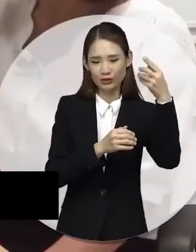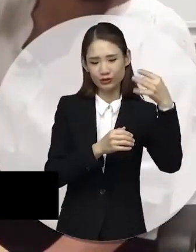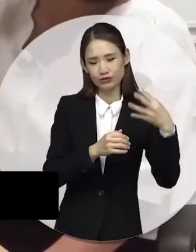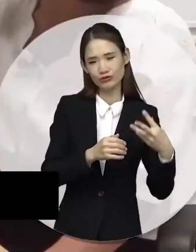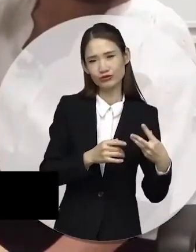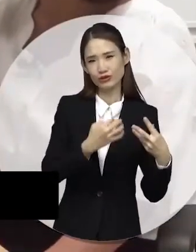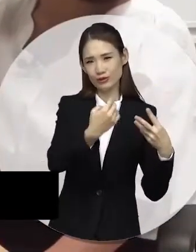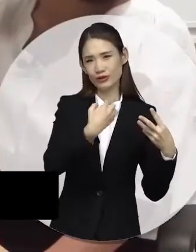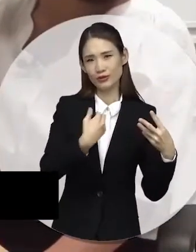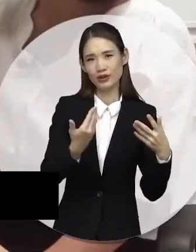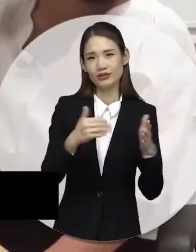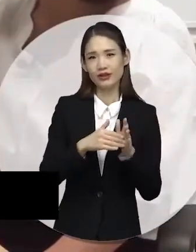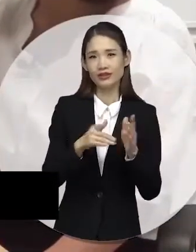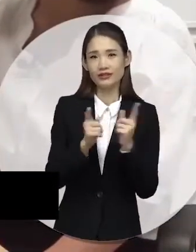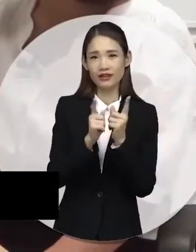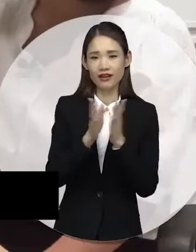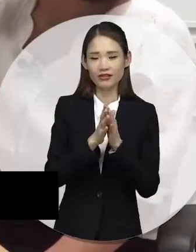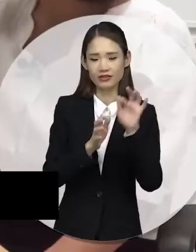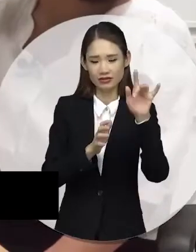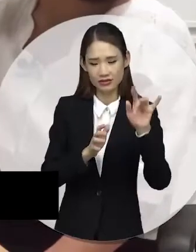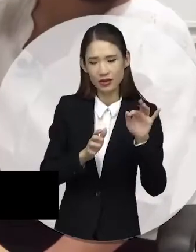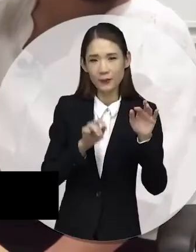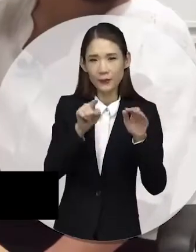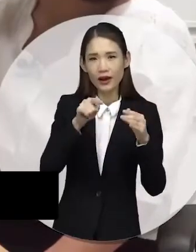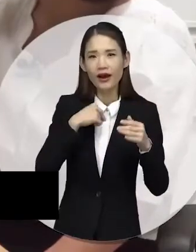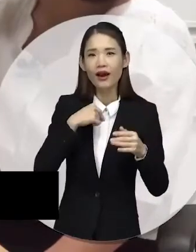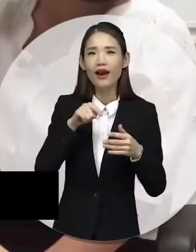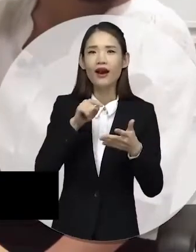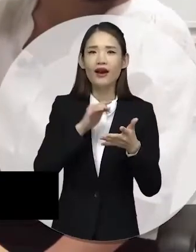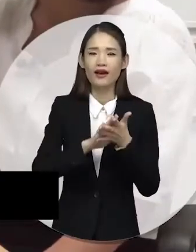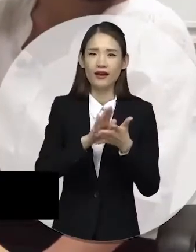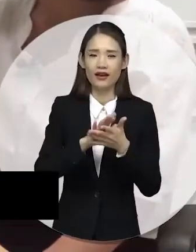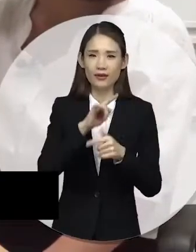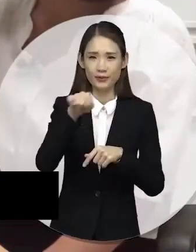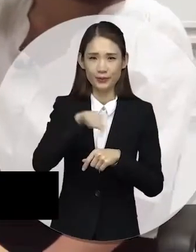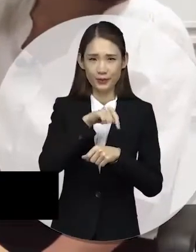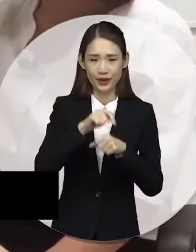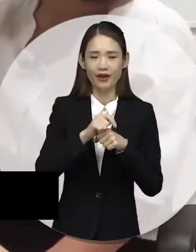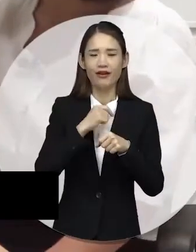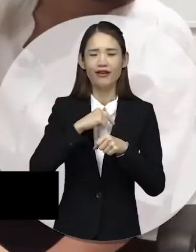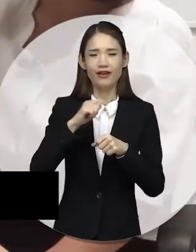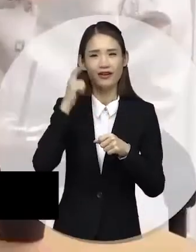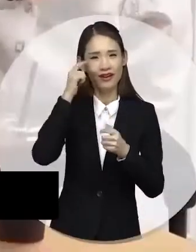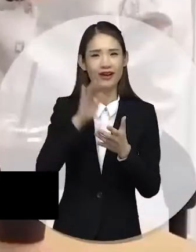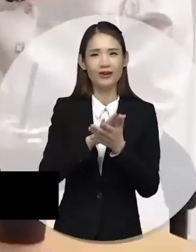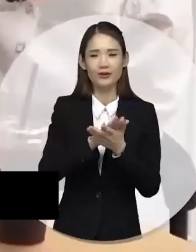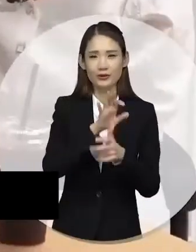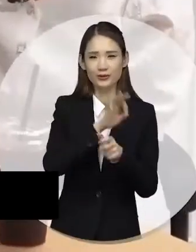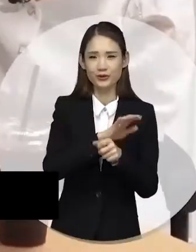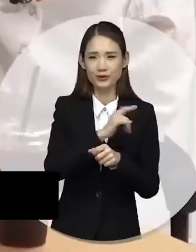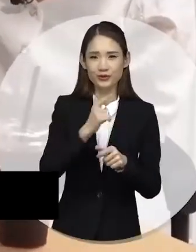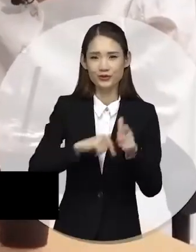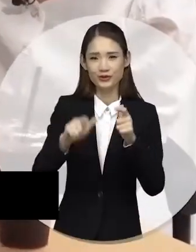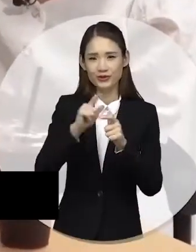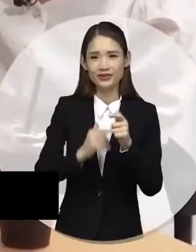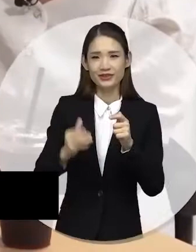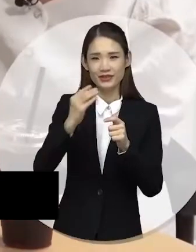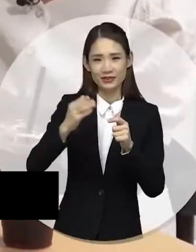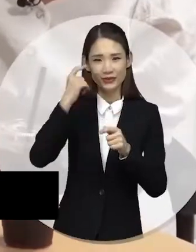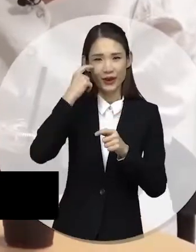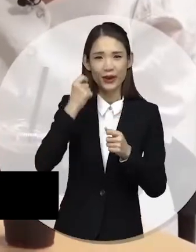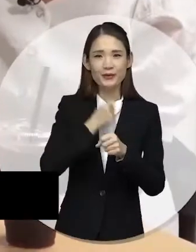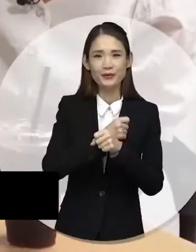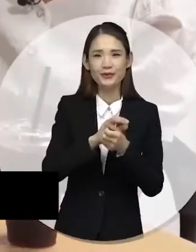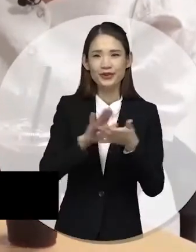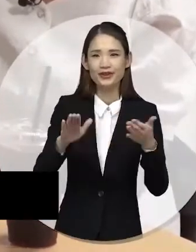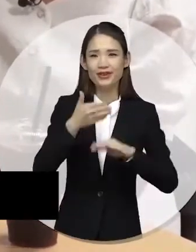읽어줘야 네. 되는데 네. 제가 직접 이렇게 읽어서 네. 내가 원하는 거 딱 이거 해서 산다는 게 너무 네. 좋았어요. 앞으로 업데이트도 열심히 잘